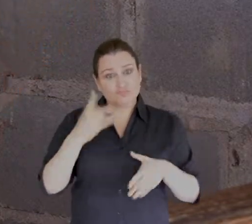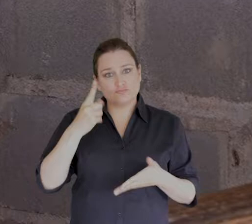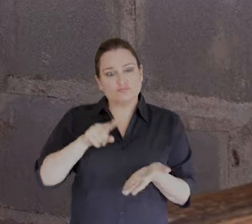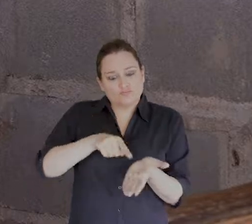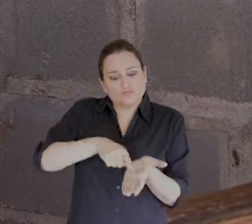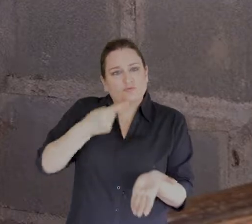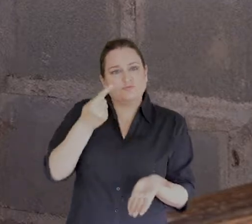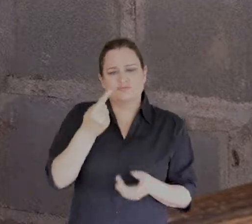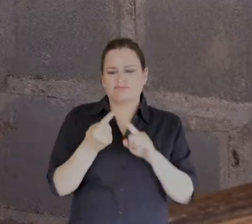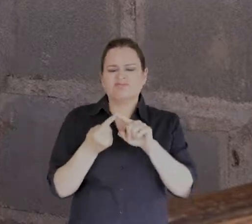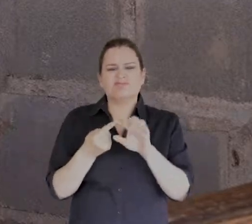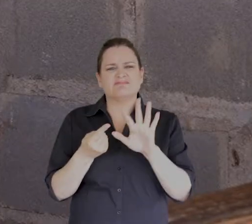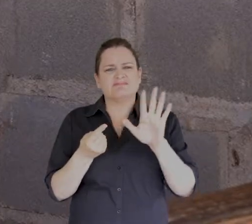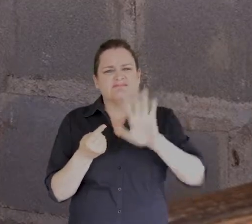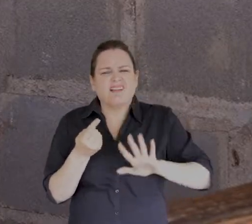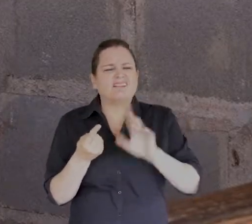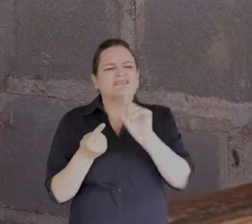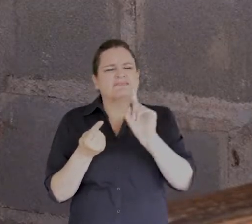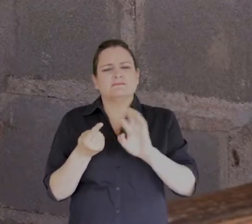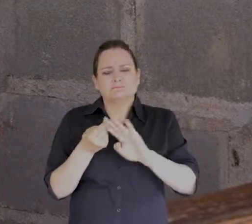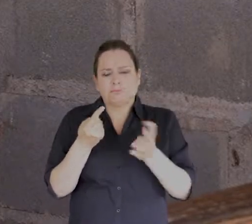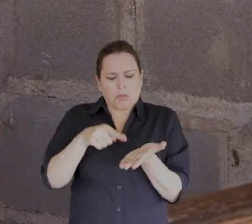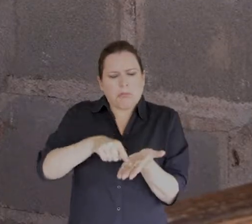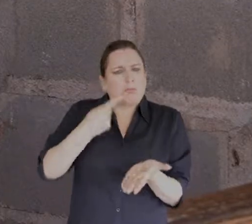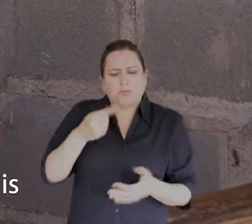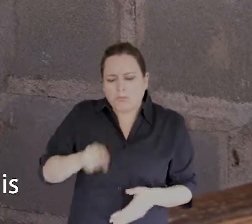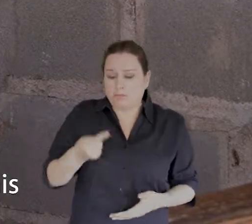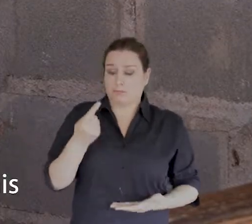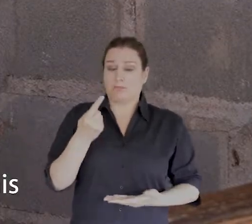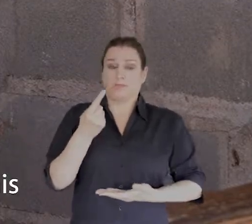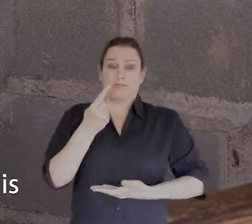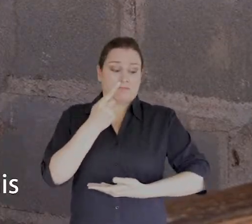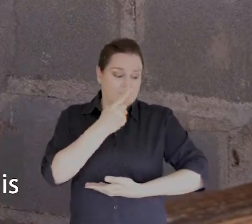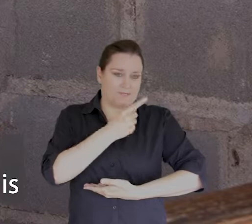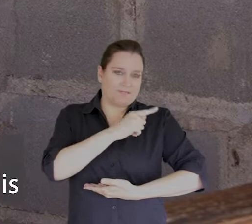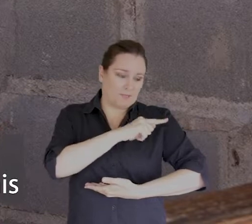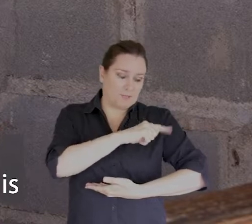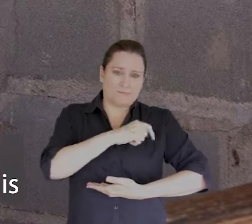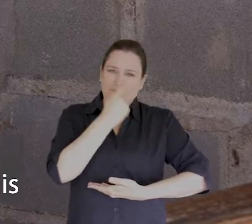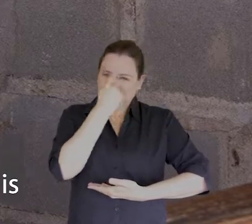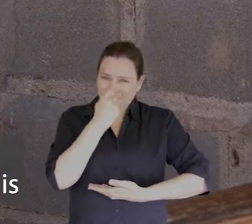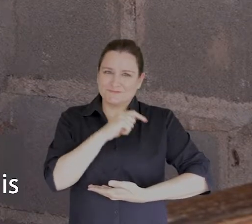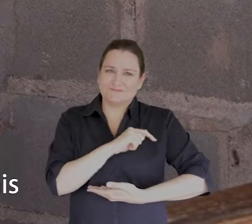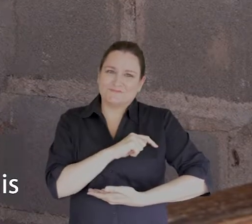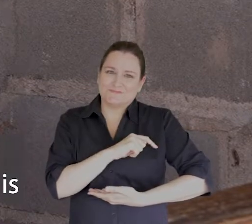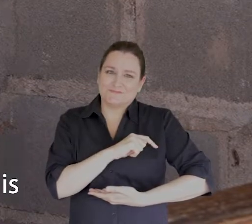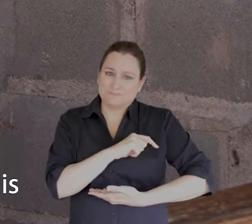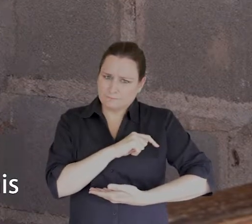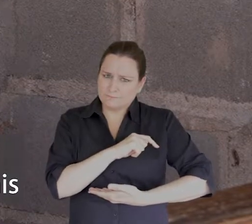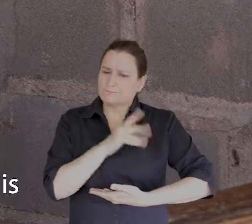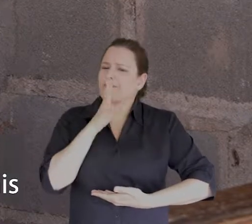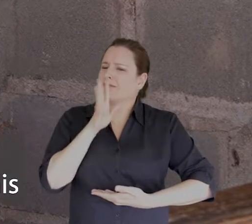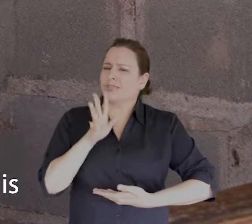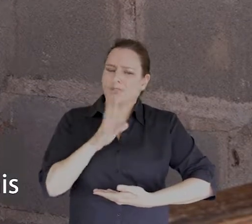Daar op de grond. Net zo. Je vinger. Je hoeft niet stof te zien. Je kan net zo. Wat in hem net zo